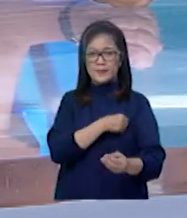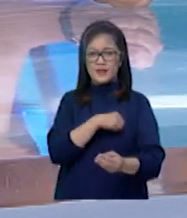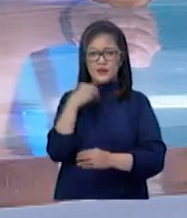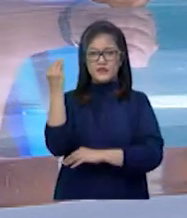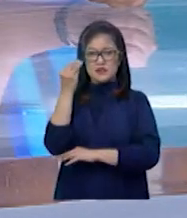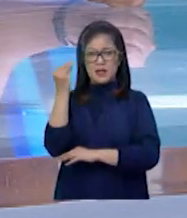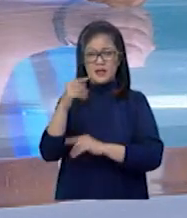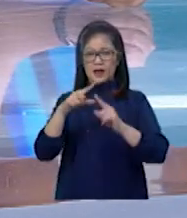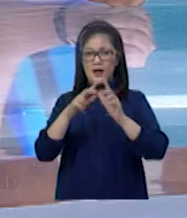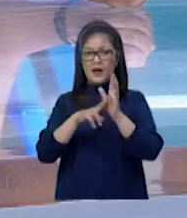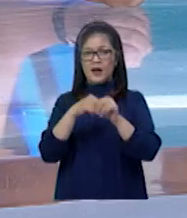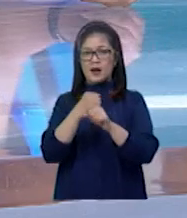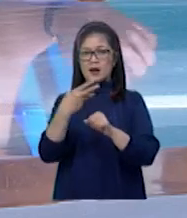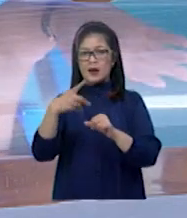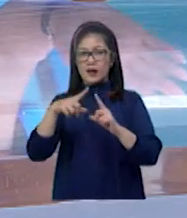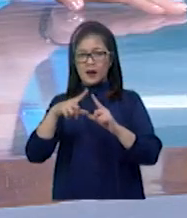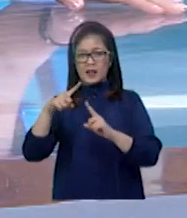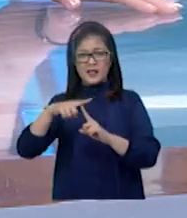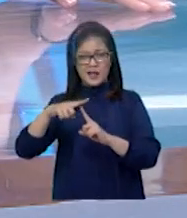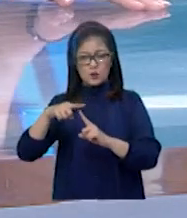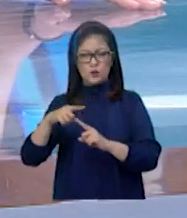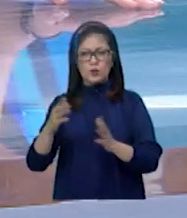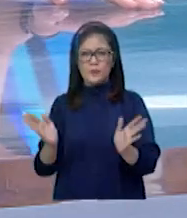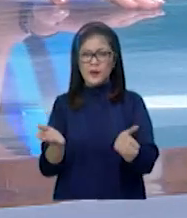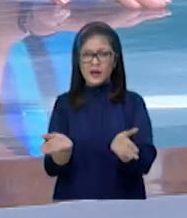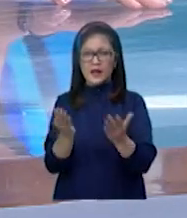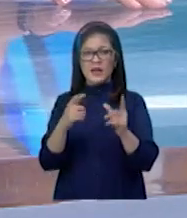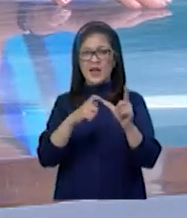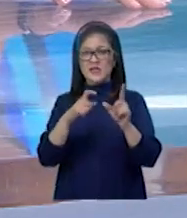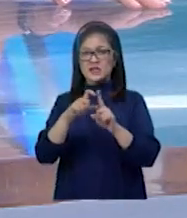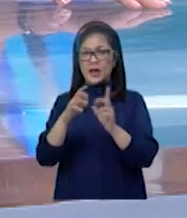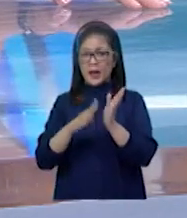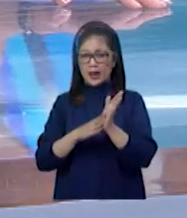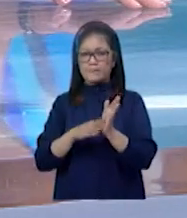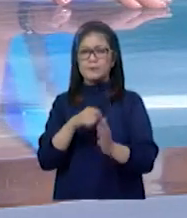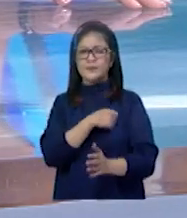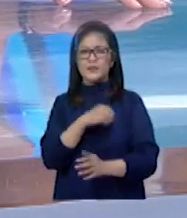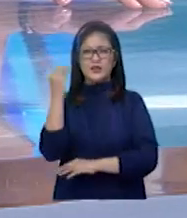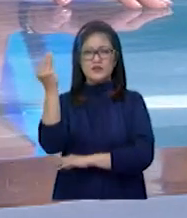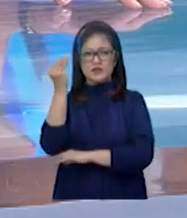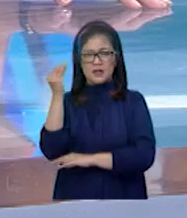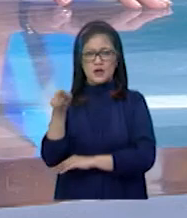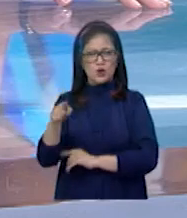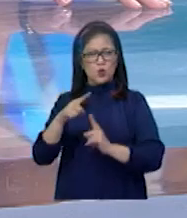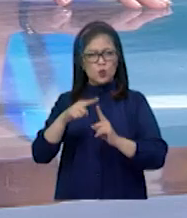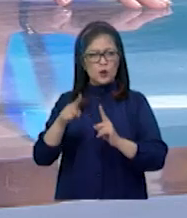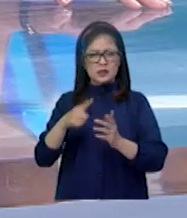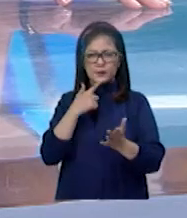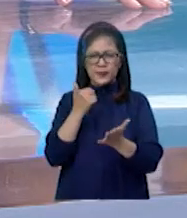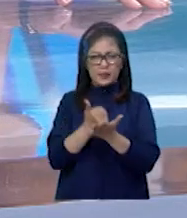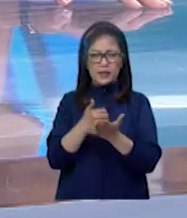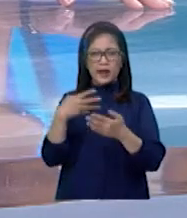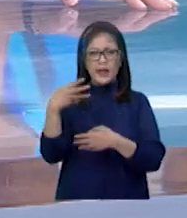Kreatif Angela Tanusudibyo. Peningkatan sumber daya manusia di Kemenparekraf menjadi tugas penting dalam menghadapi era